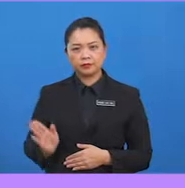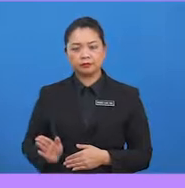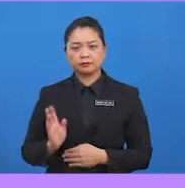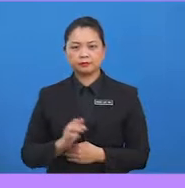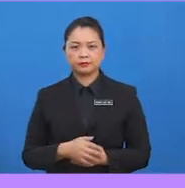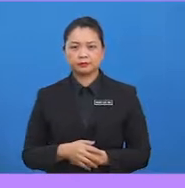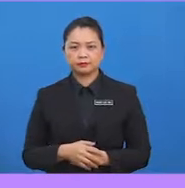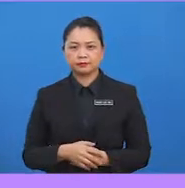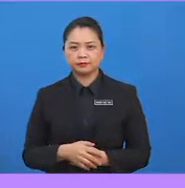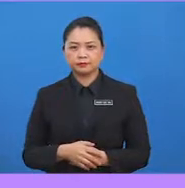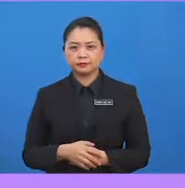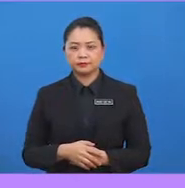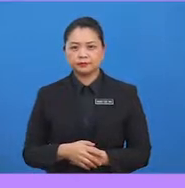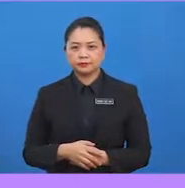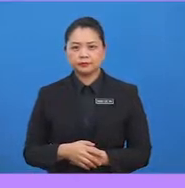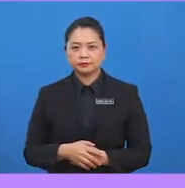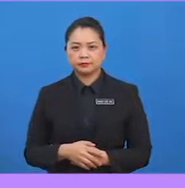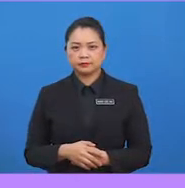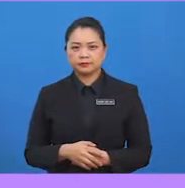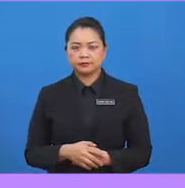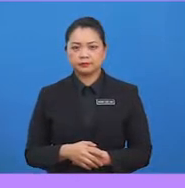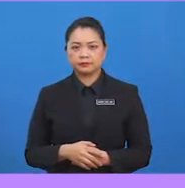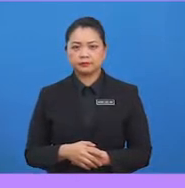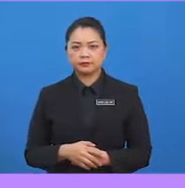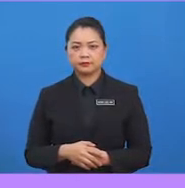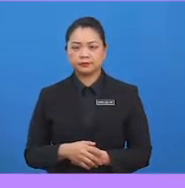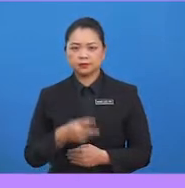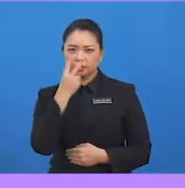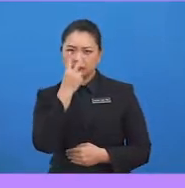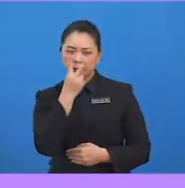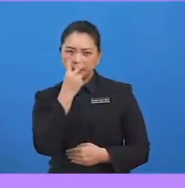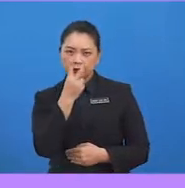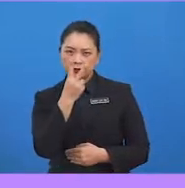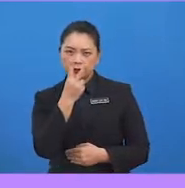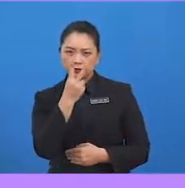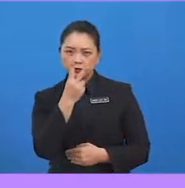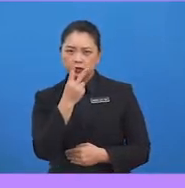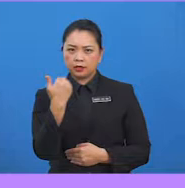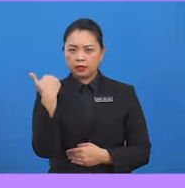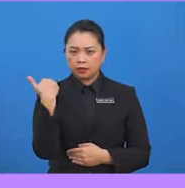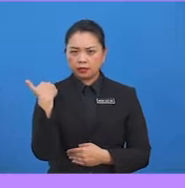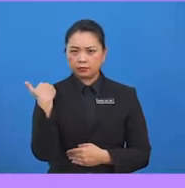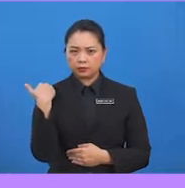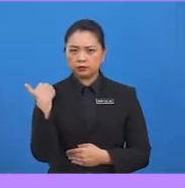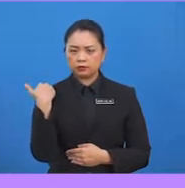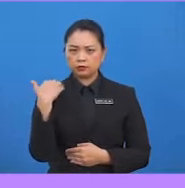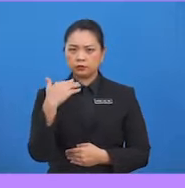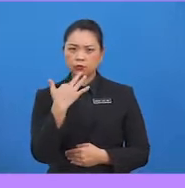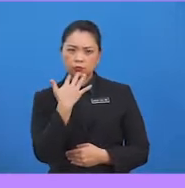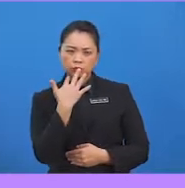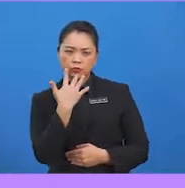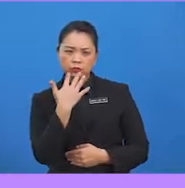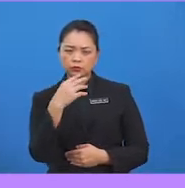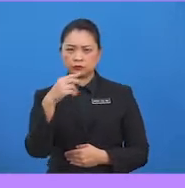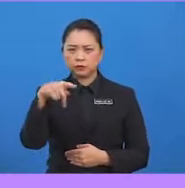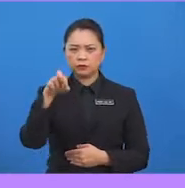yang akan perolehi setelah seminggu, iaitu terdapat kehadiran lapisan perang